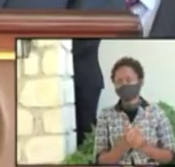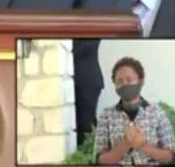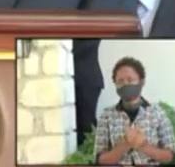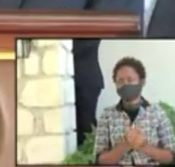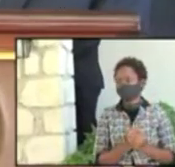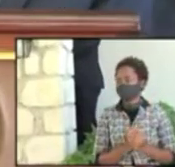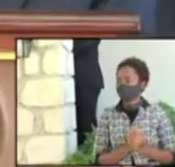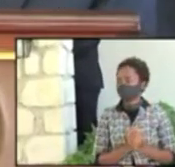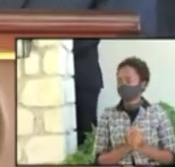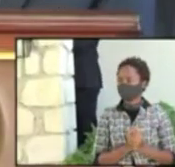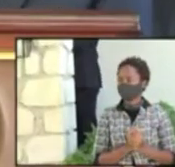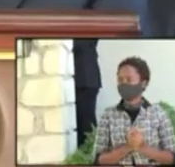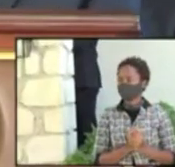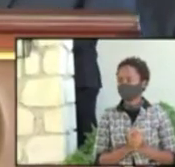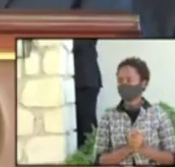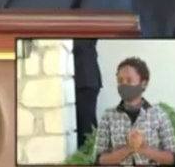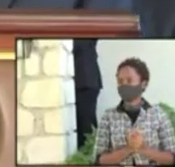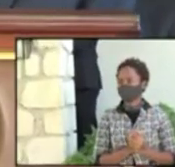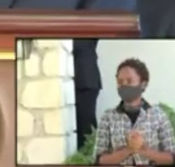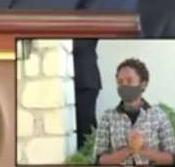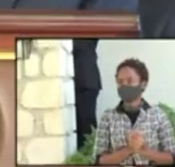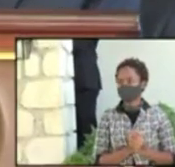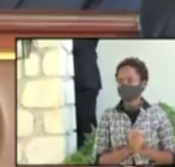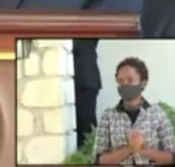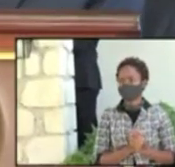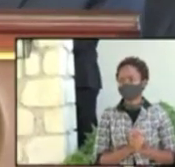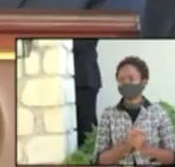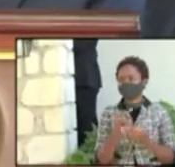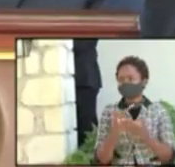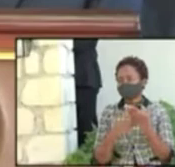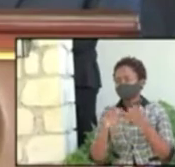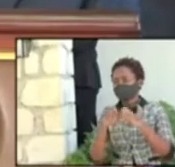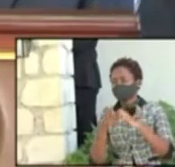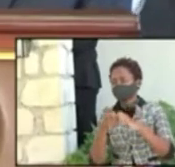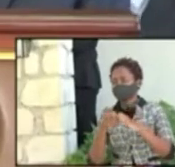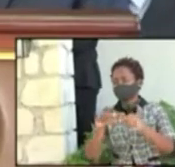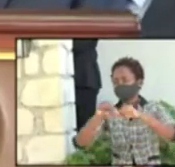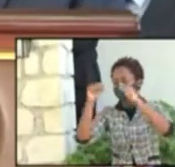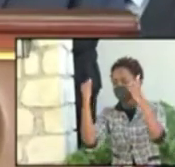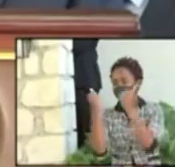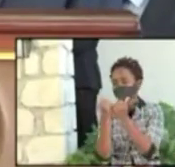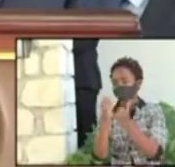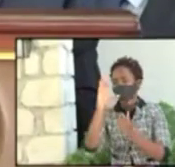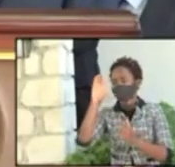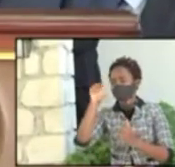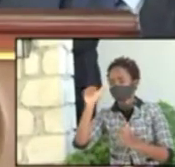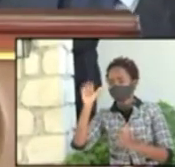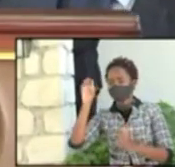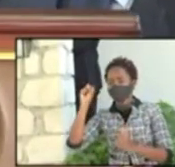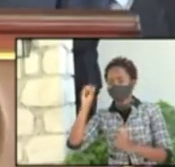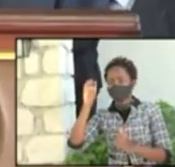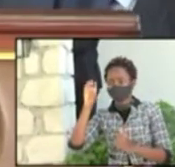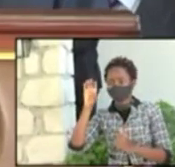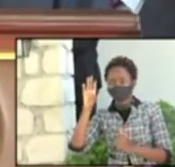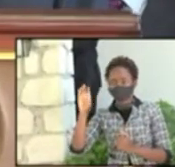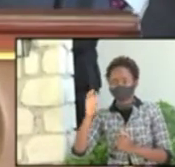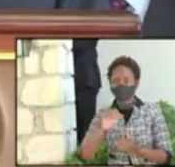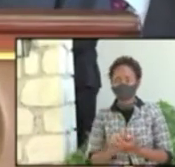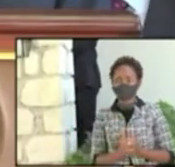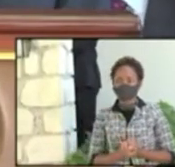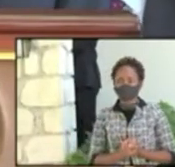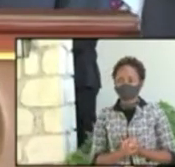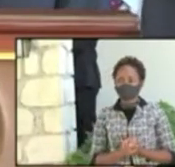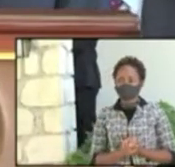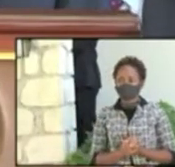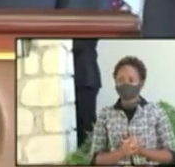profité. Fenaka, c'est qui ça, le ministre? C'est association Kazek. Association Fédération Kazek. Nationale Association Kazek. Kazek. Et